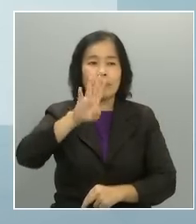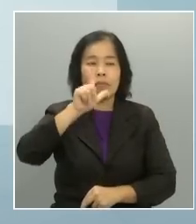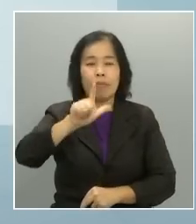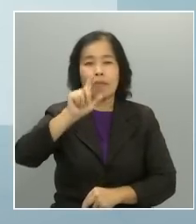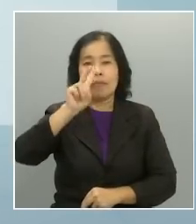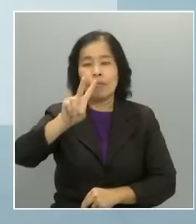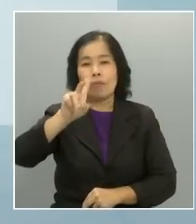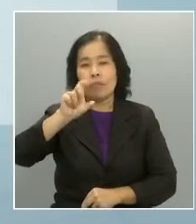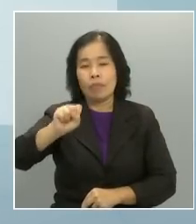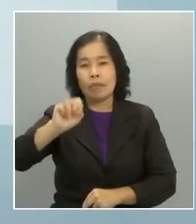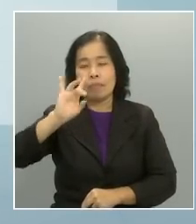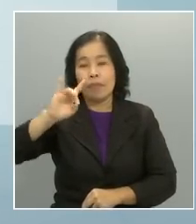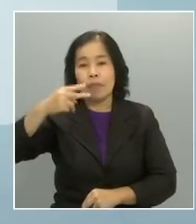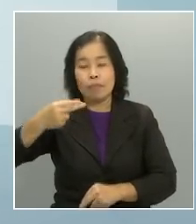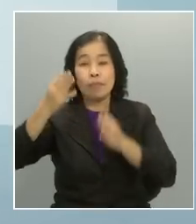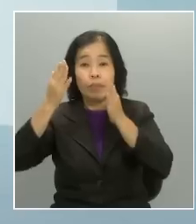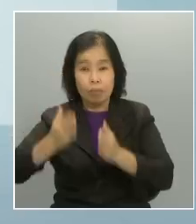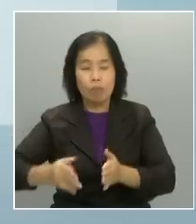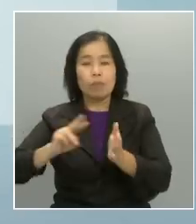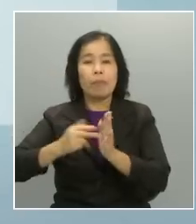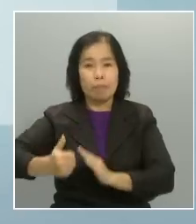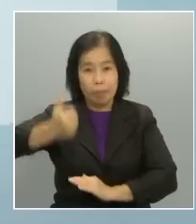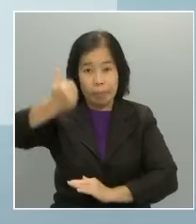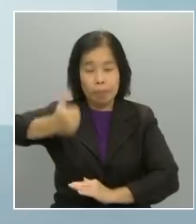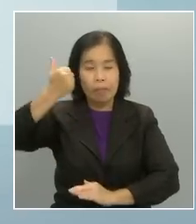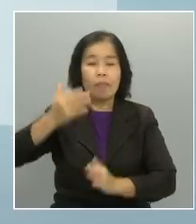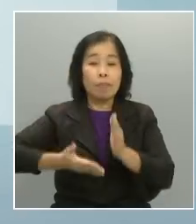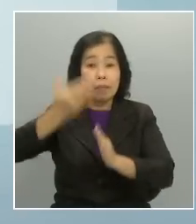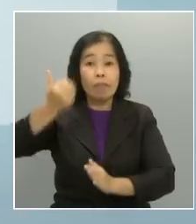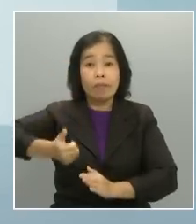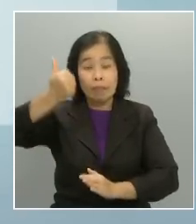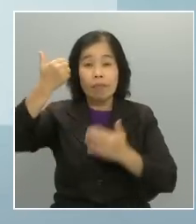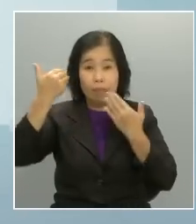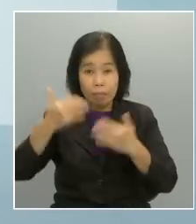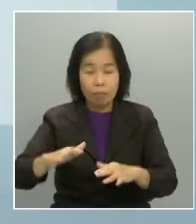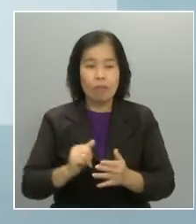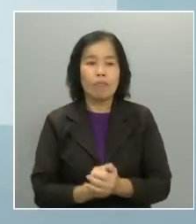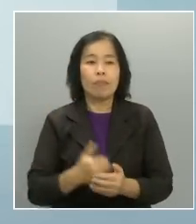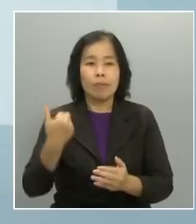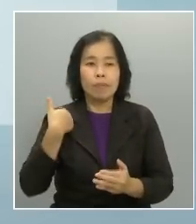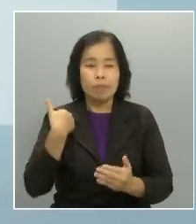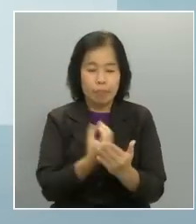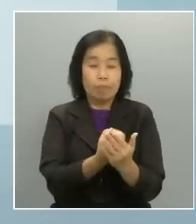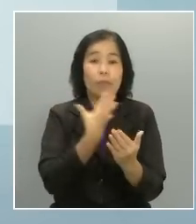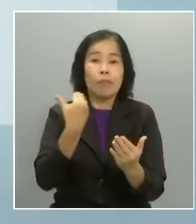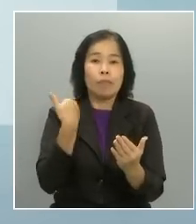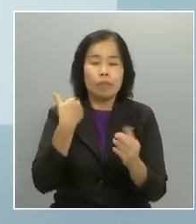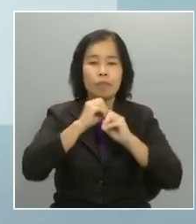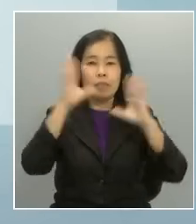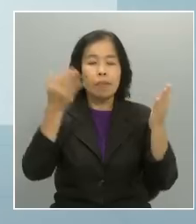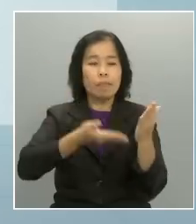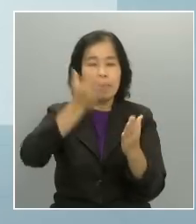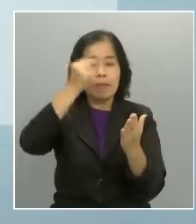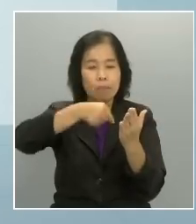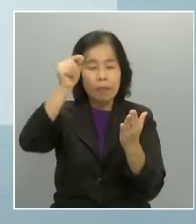แปดหมื่นกว่าๆอันนี้ผ่านแล้วเวลาที่มันผ่านเนี้ยผู้ผ่านเนี่ยมันจะขึ้นสถานะให้ได้เห็นชัดเจนเลยเวลา